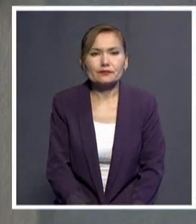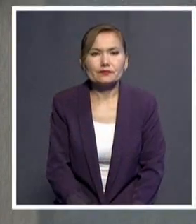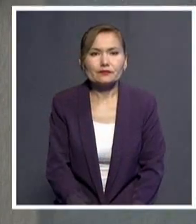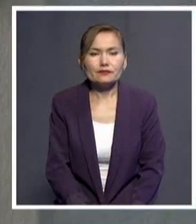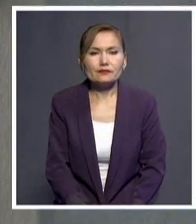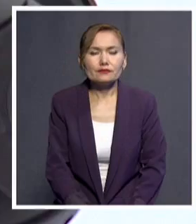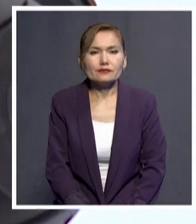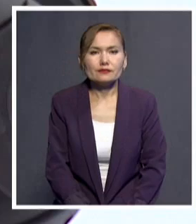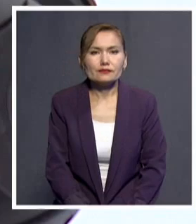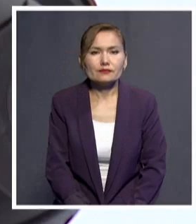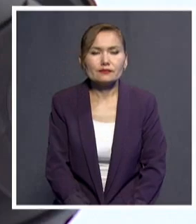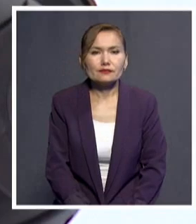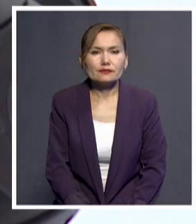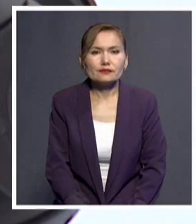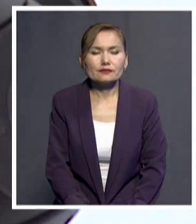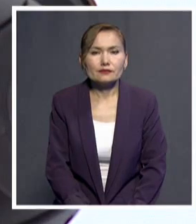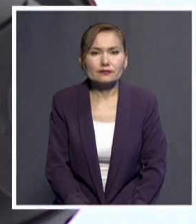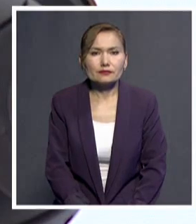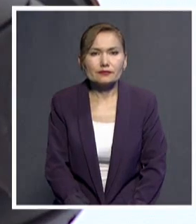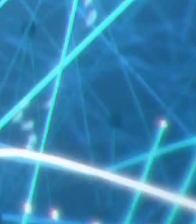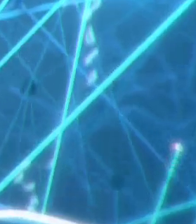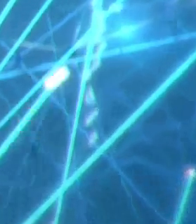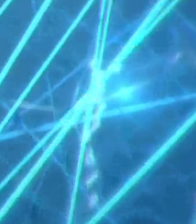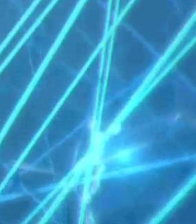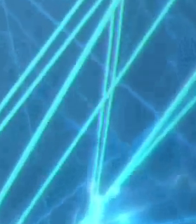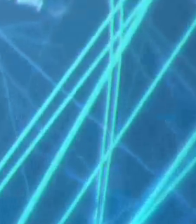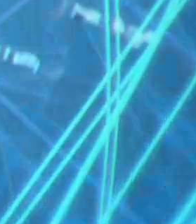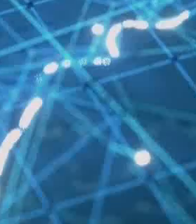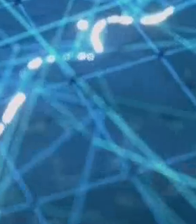Ғалымұлы, Қазақстан ұлттық телеарнасы.